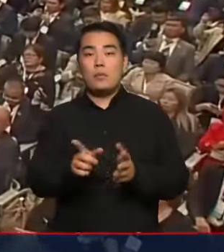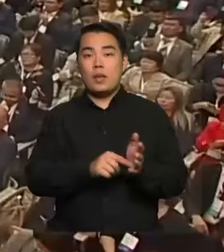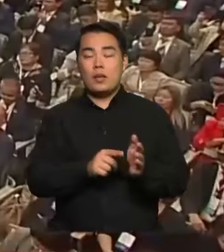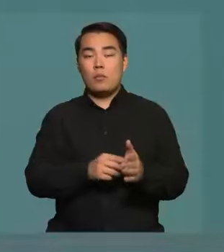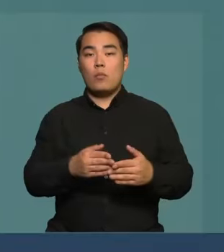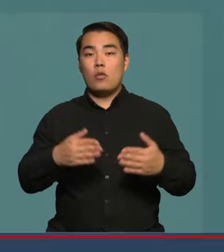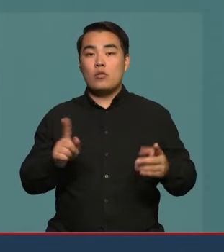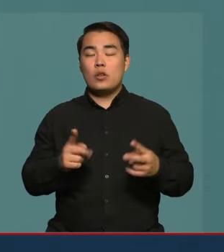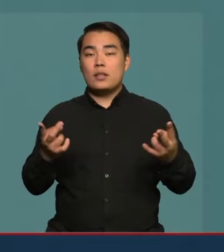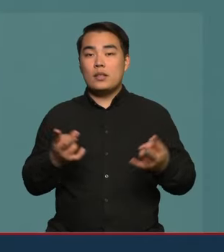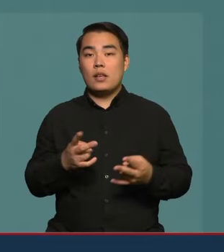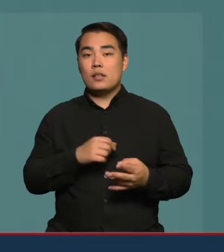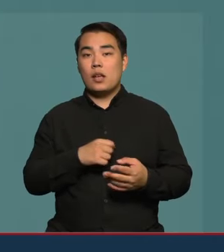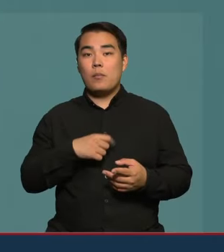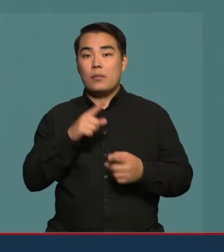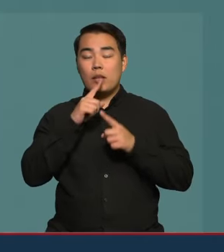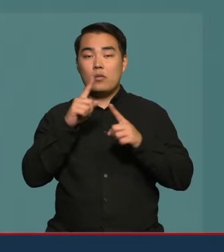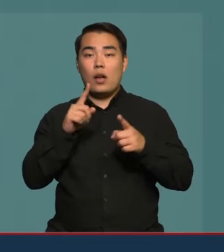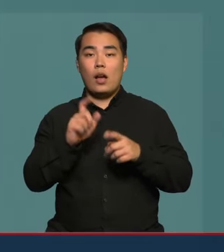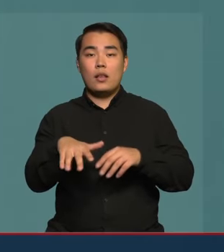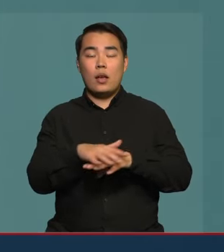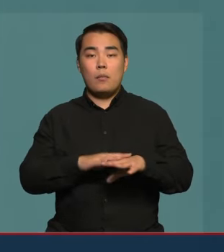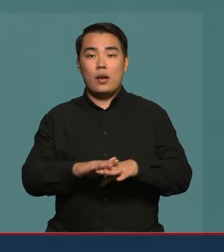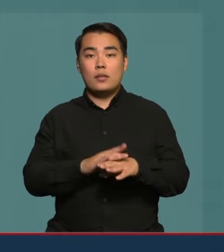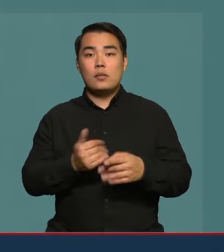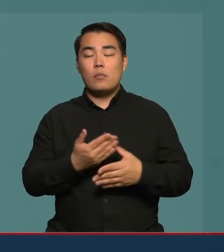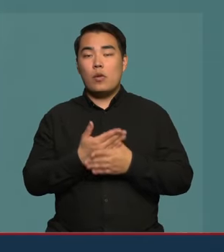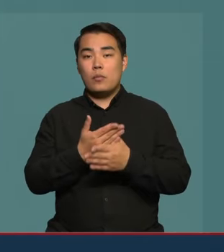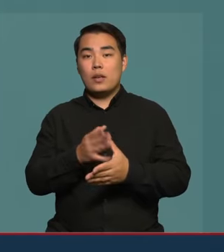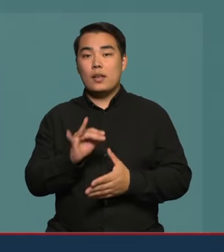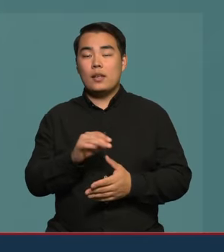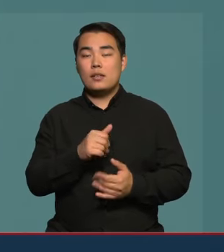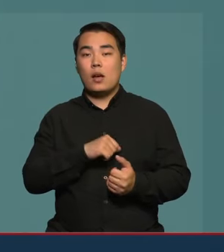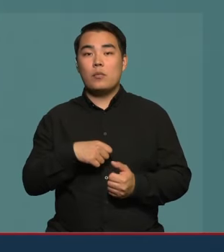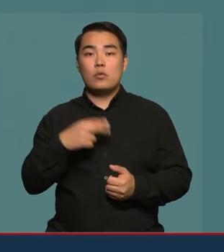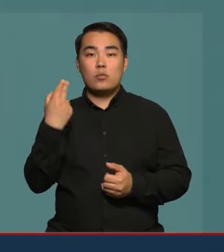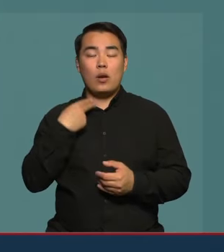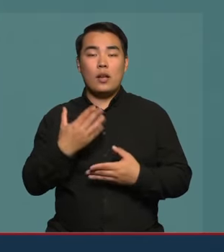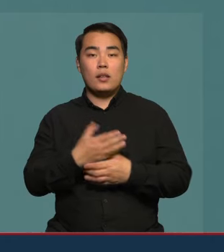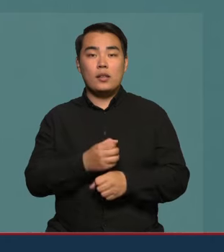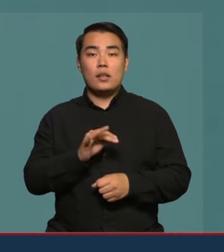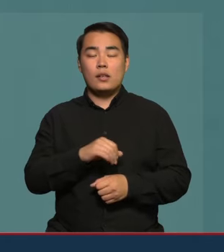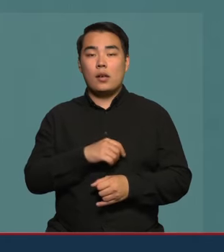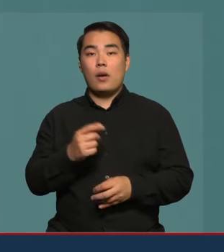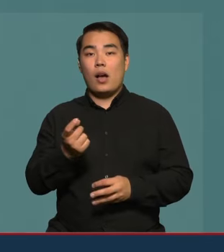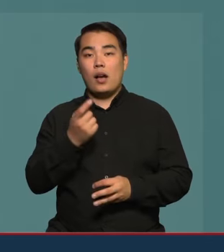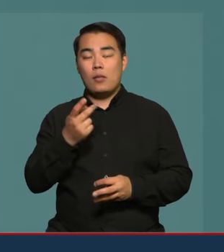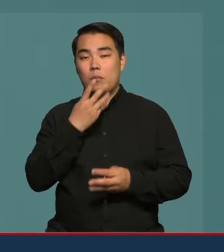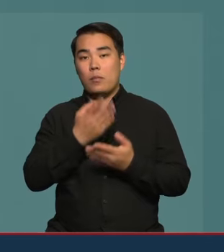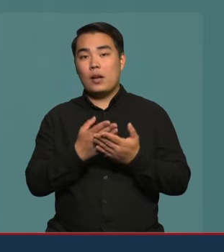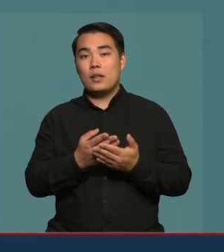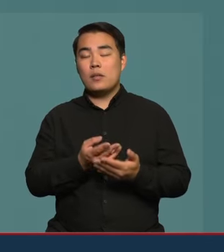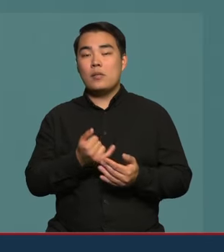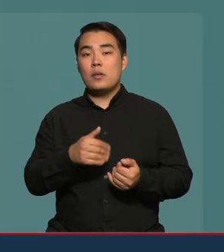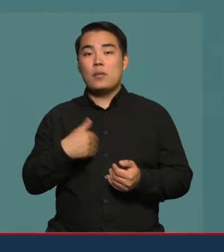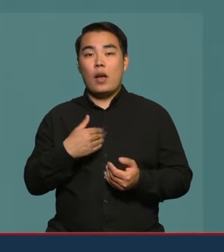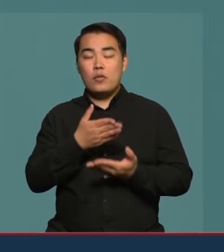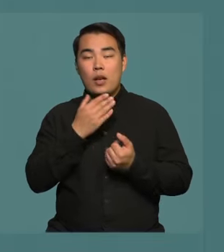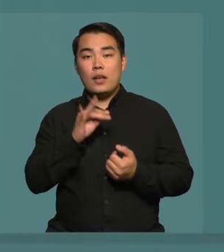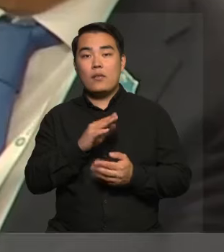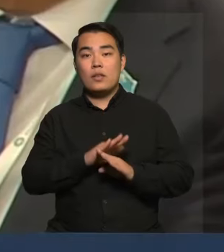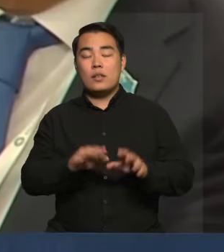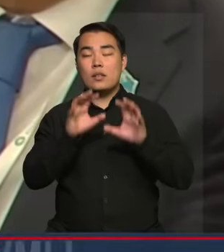ерекше қажеттіліктері бар адамдарға қолдау көрсету, халықтың қарыз жүктемесін азайту, ауыл тұрғындарының кірісін арттыру, пайдаланылмай жатқан және заңсыз берілген